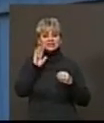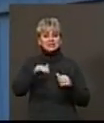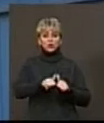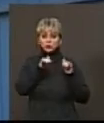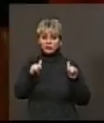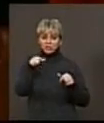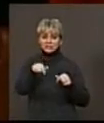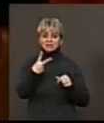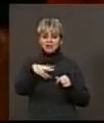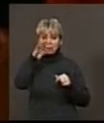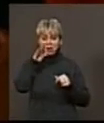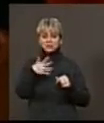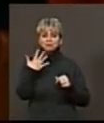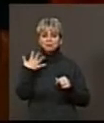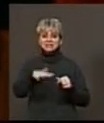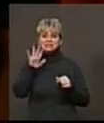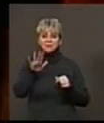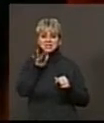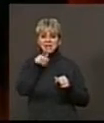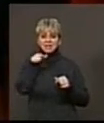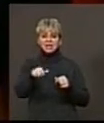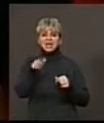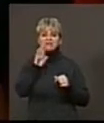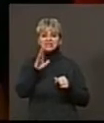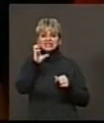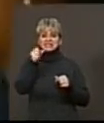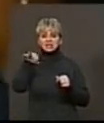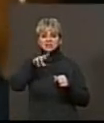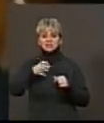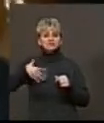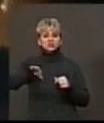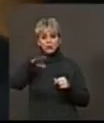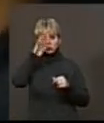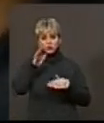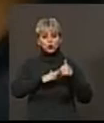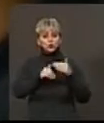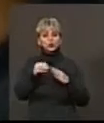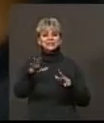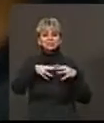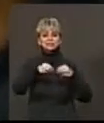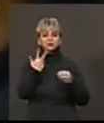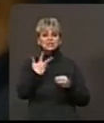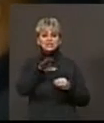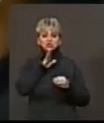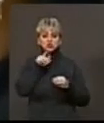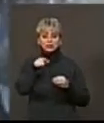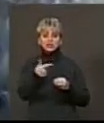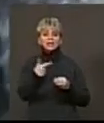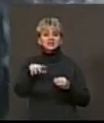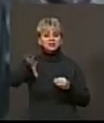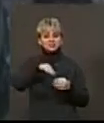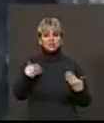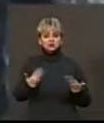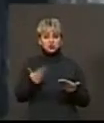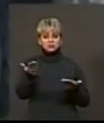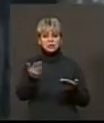расти. 2 мальчика и 55-летняя Витик Сарксян – все мужские руки. Еще в семье 3 женщины. И где им всем